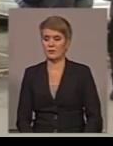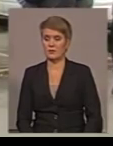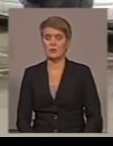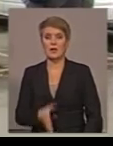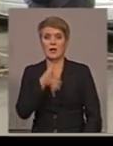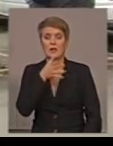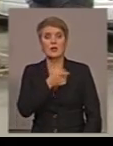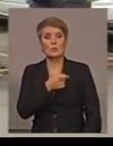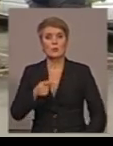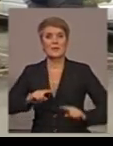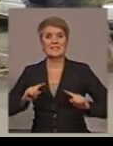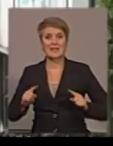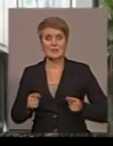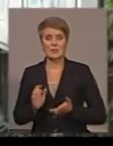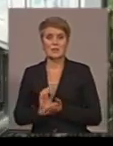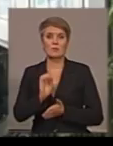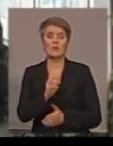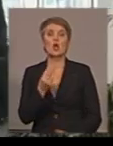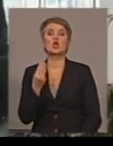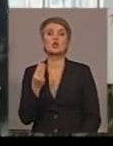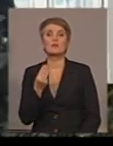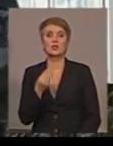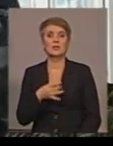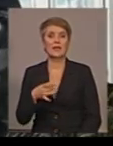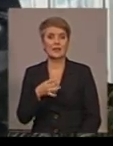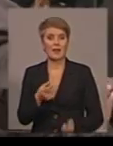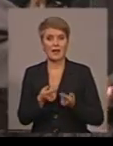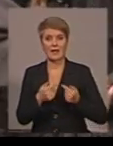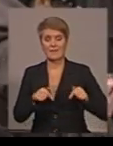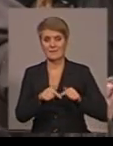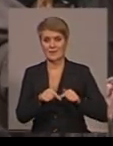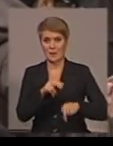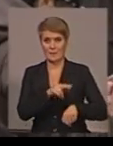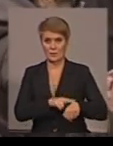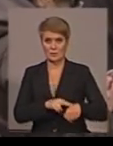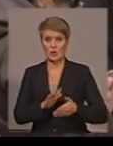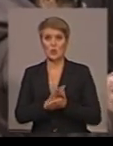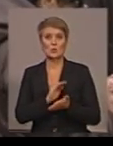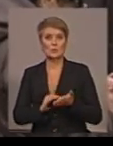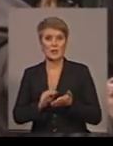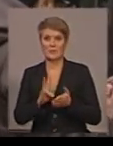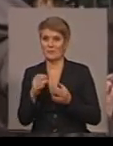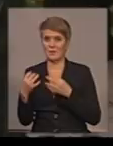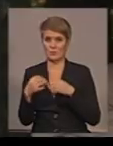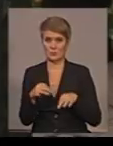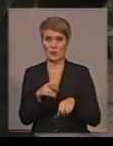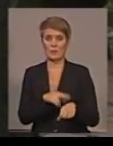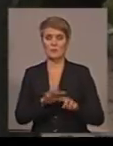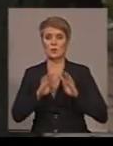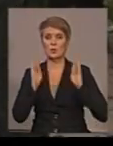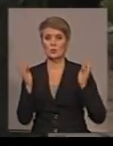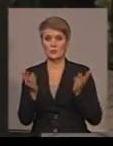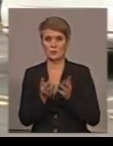Тим часом затриманих доправили в Шевченківський райвідділ поліції. Журналістів всередину не пускали, правоохоронці оточили усі виходи. Члени